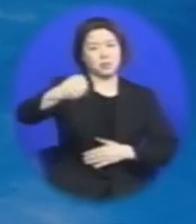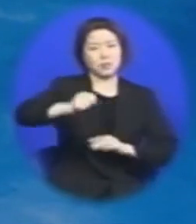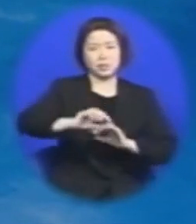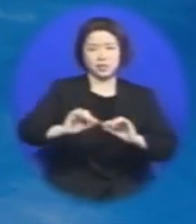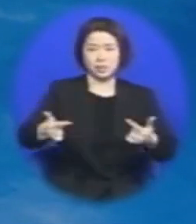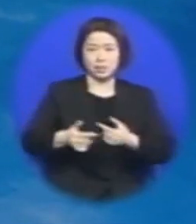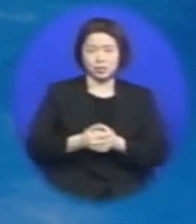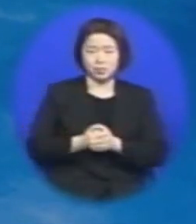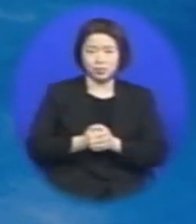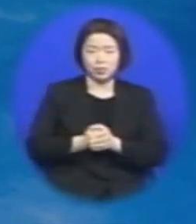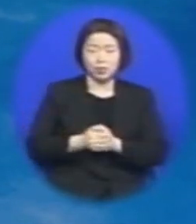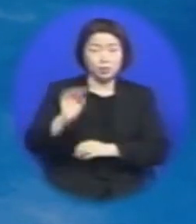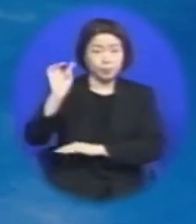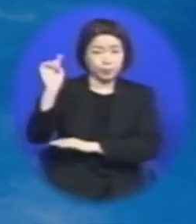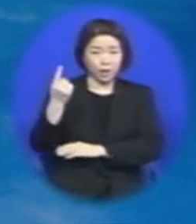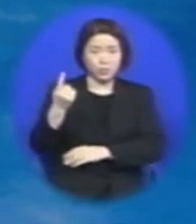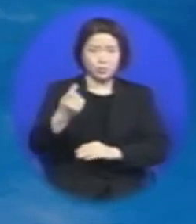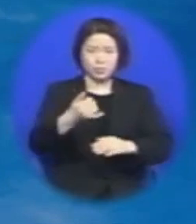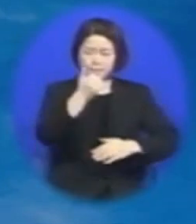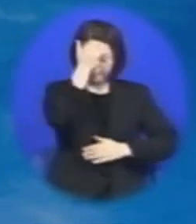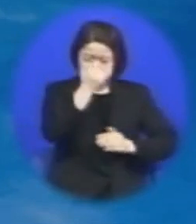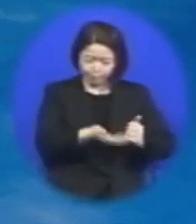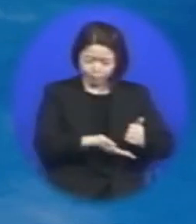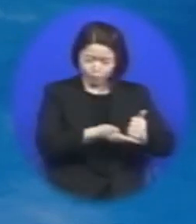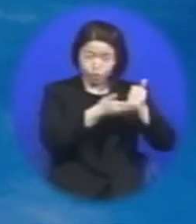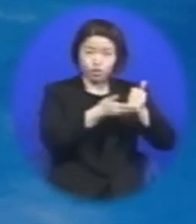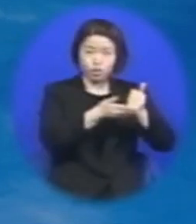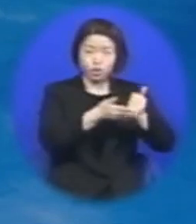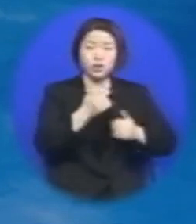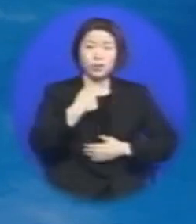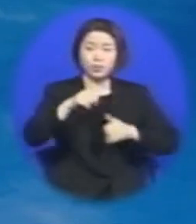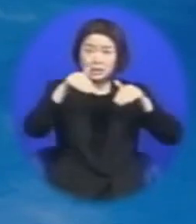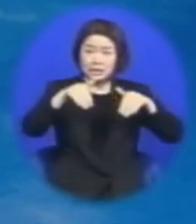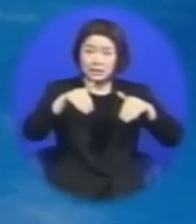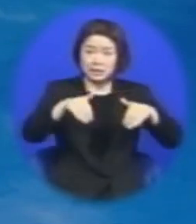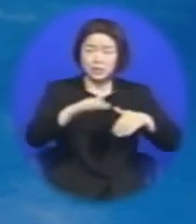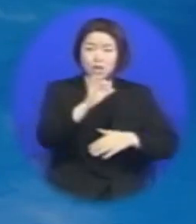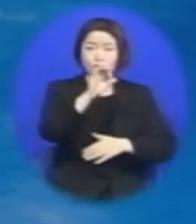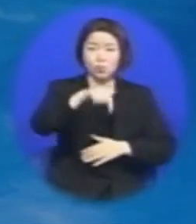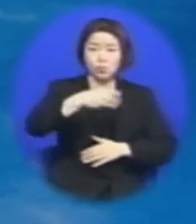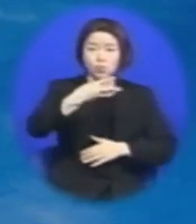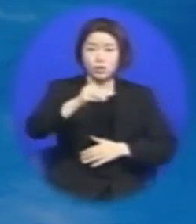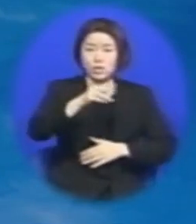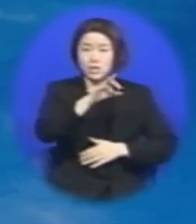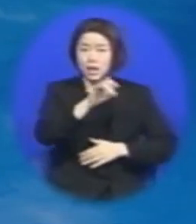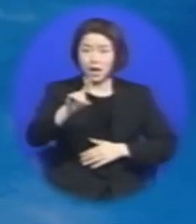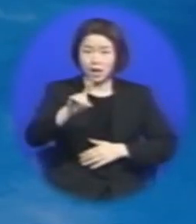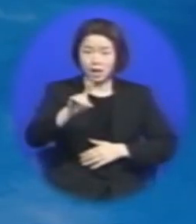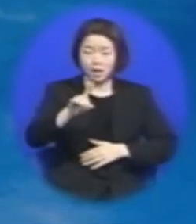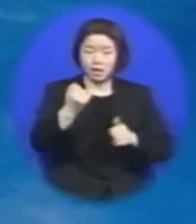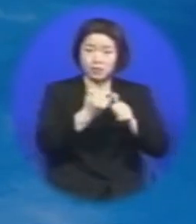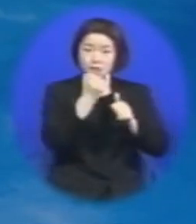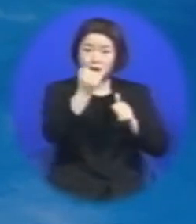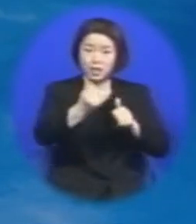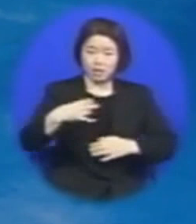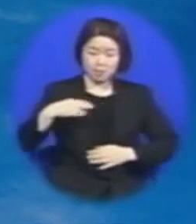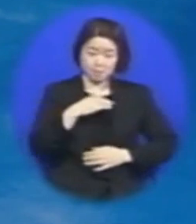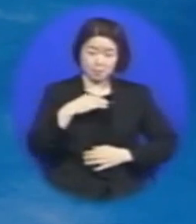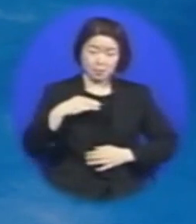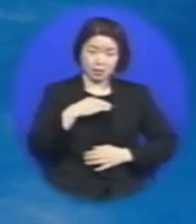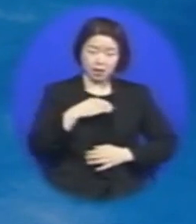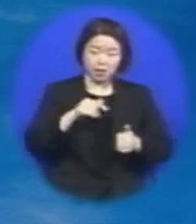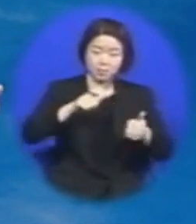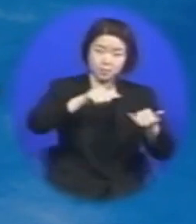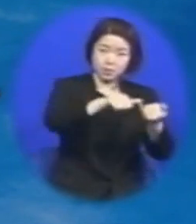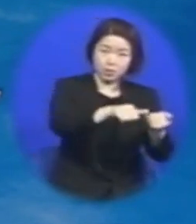다윗이 아주 중성스러운 신하 우리아의 아내와 간음을 했습니다